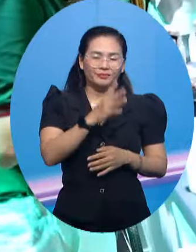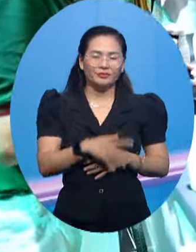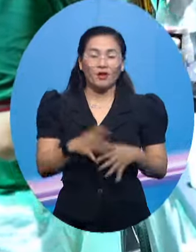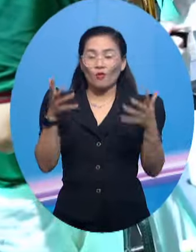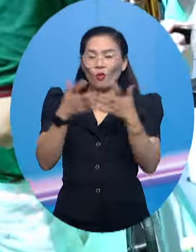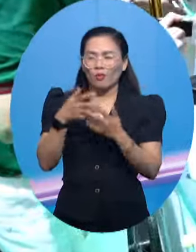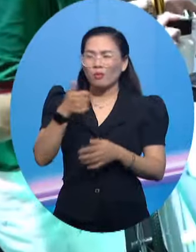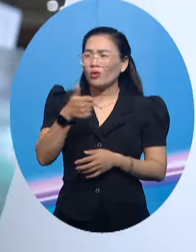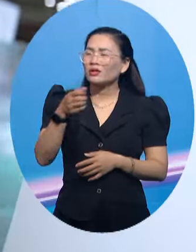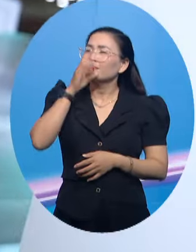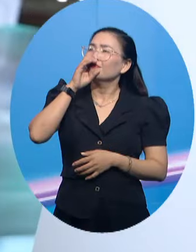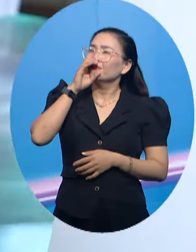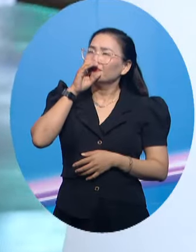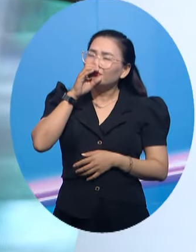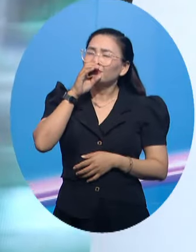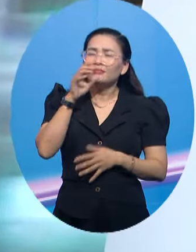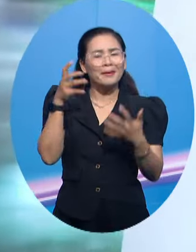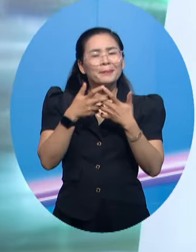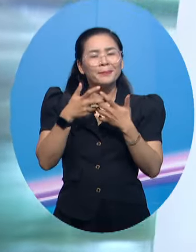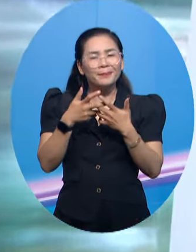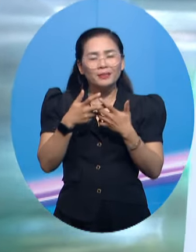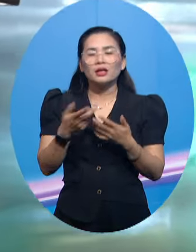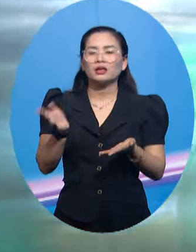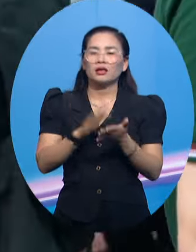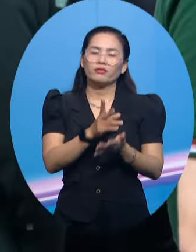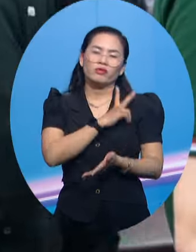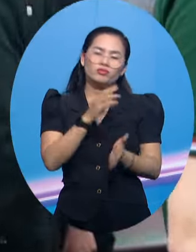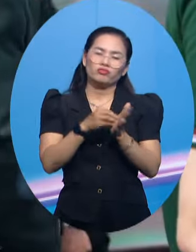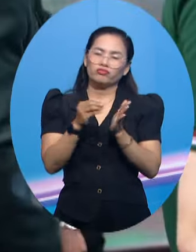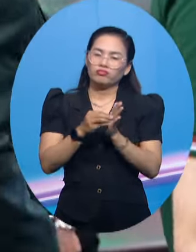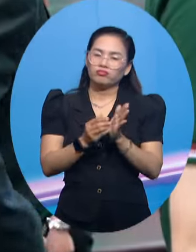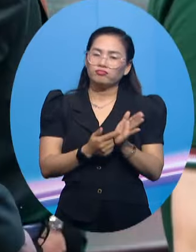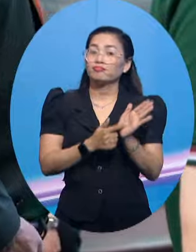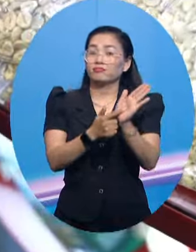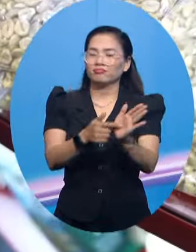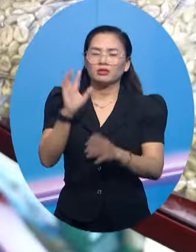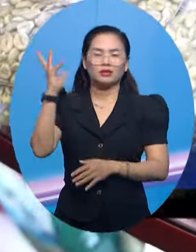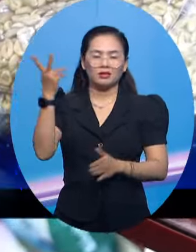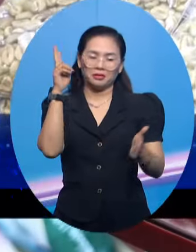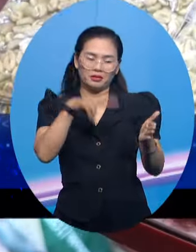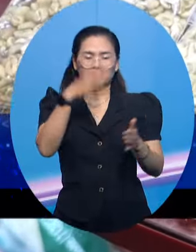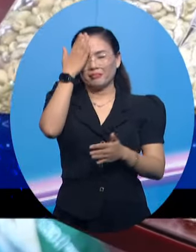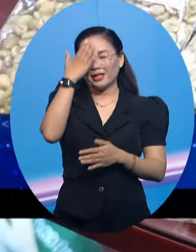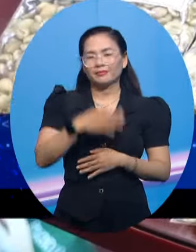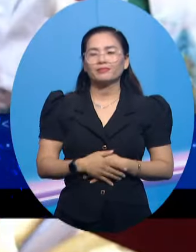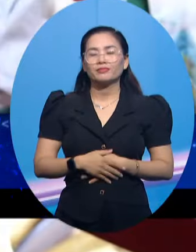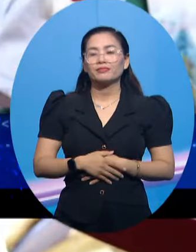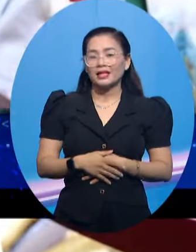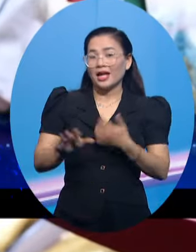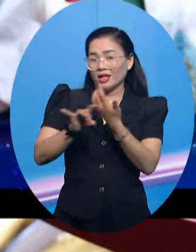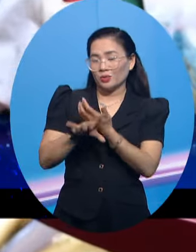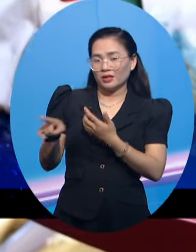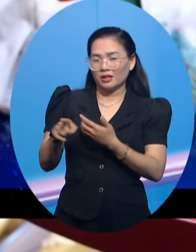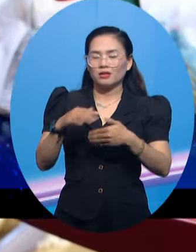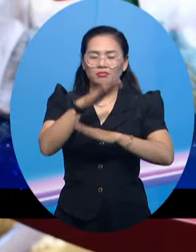hợp với gu thưởng thức của người Việt mà còn khẳng định vị thế của cà phê Việt trên thế giới. Việt Nam Coffee còn tạo điểm nhấn với không gian